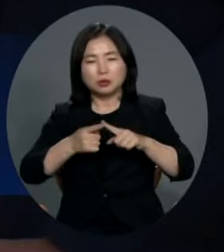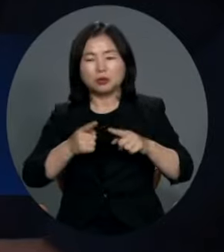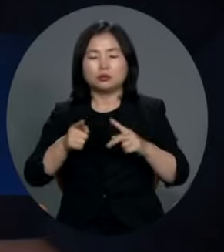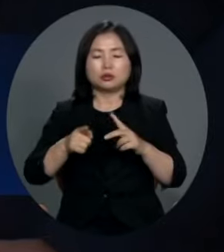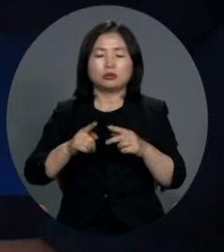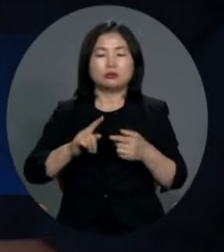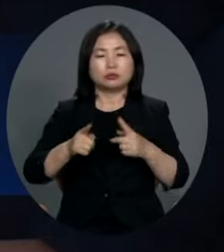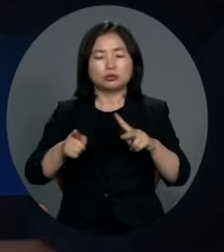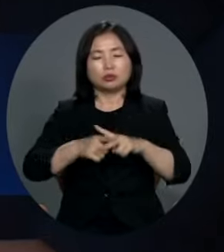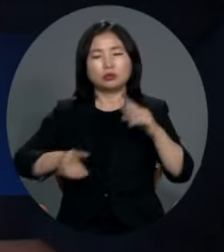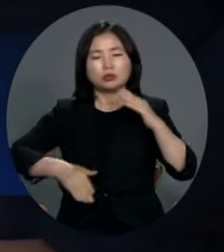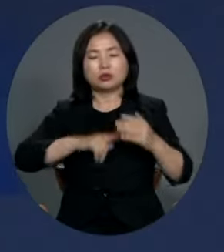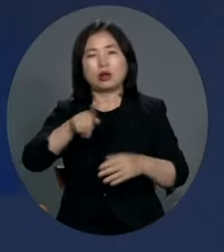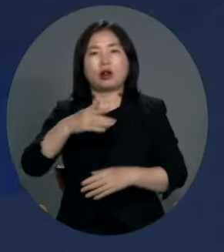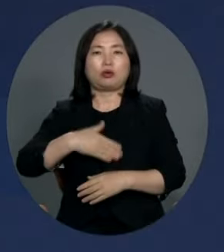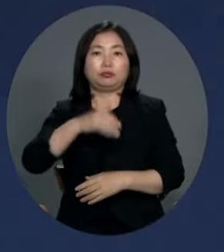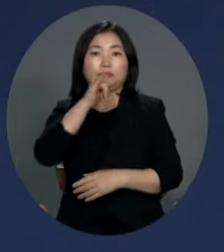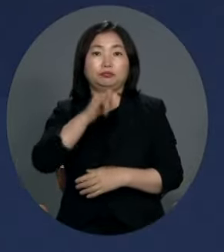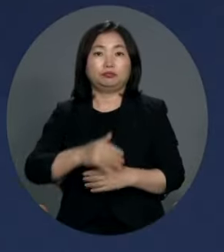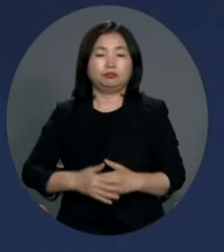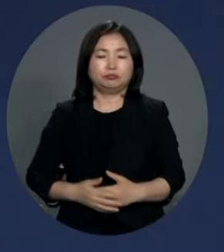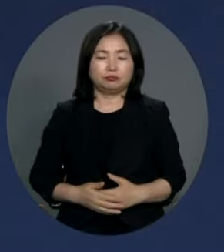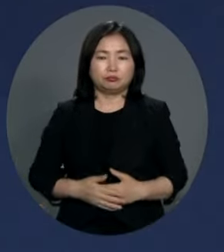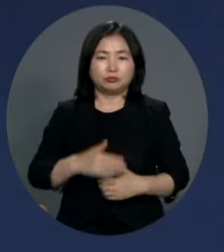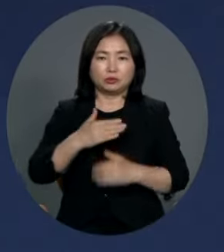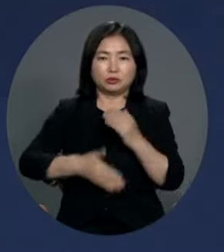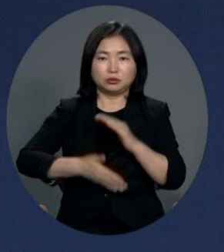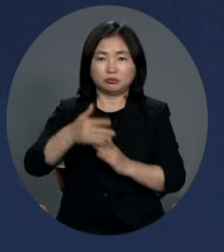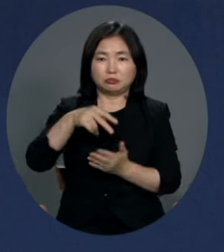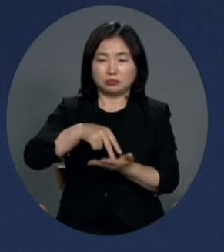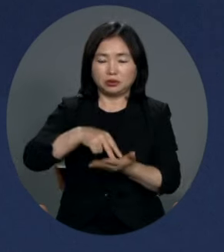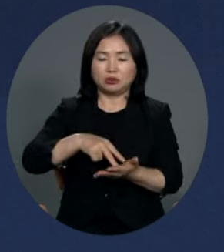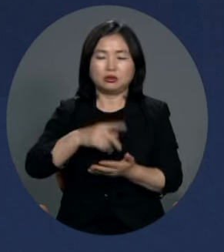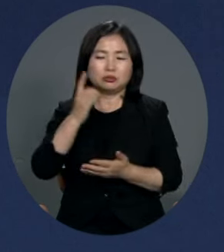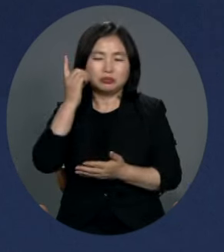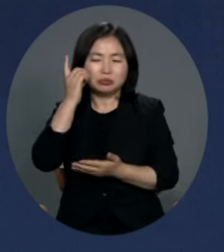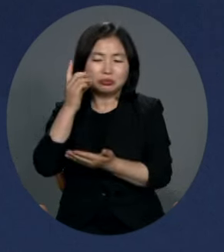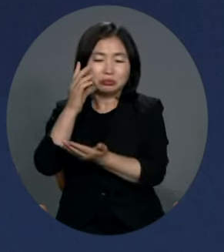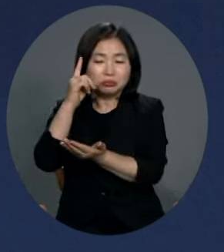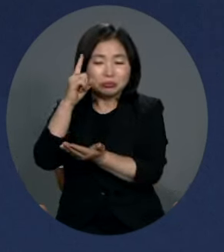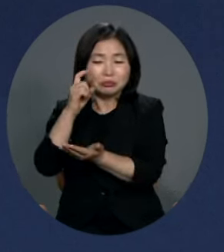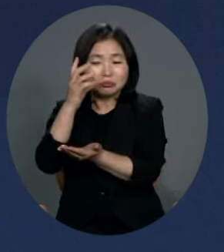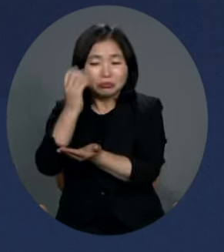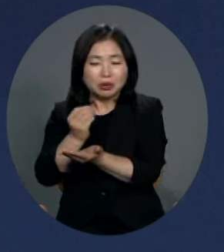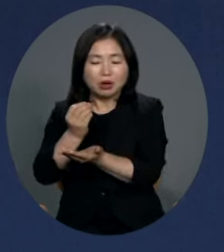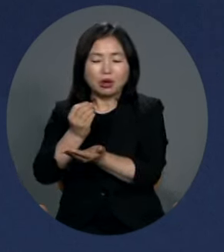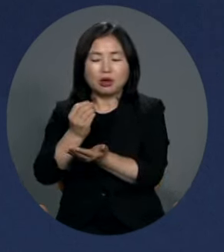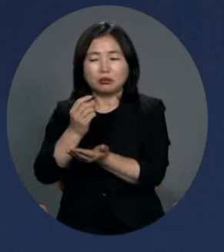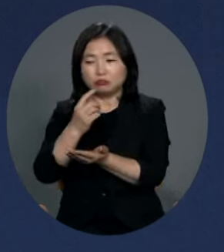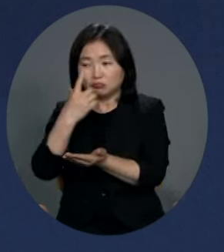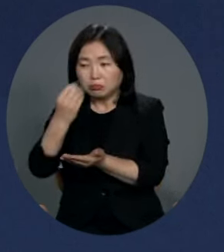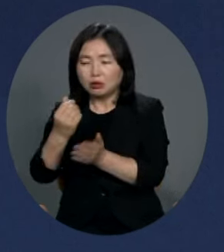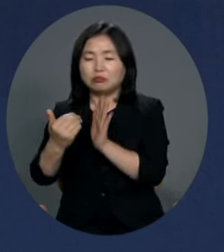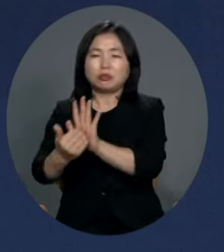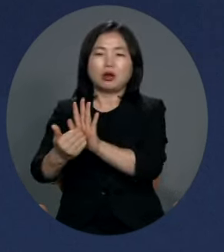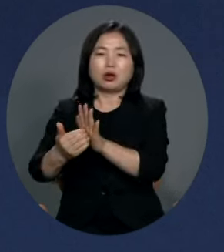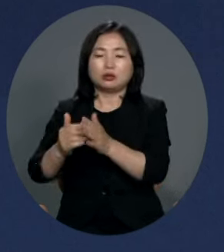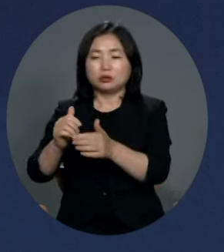초등학생도 알고 있습니다 구시은 드으로 비공개 자료를 어서 막고